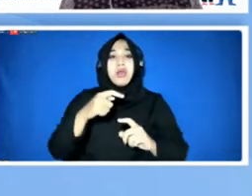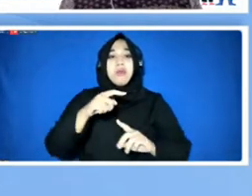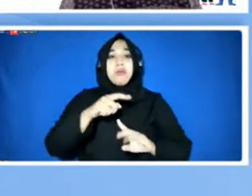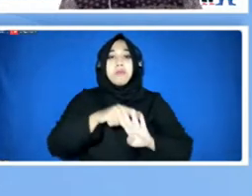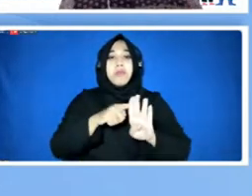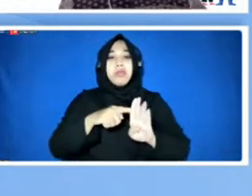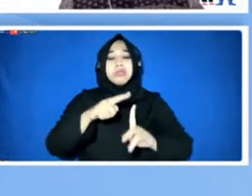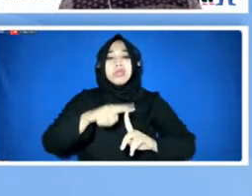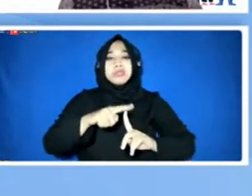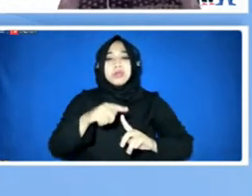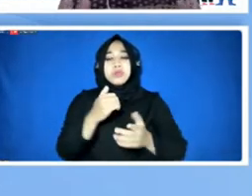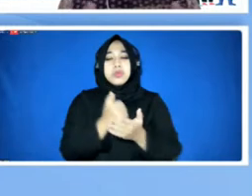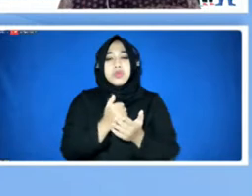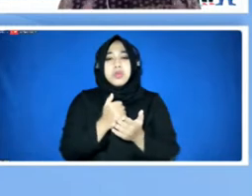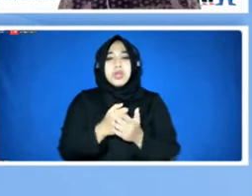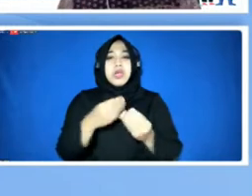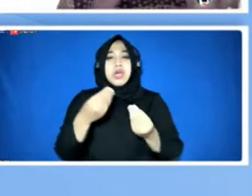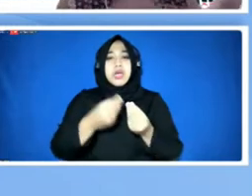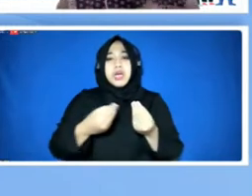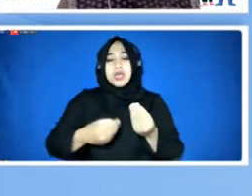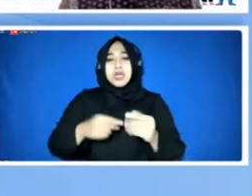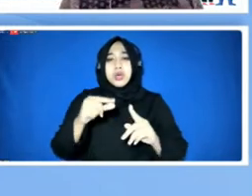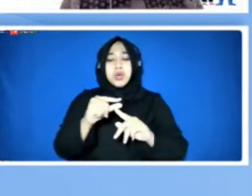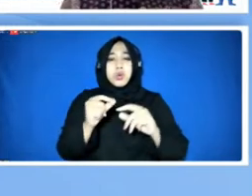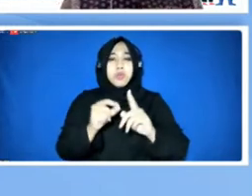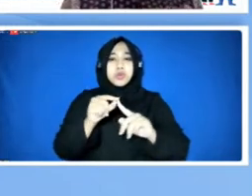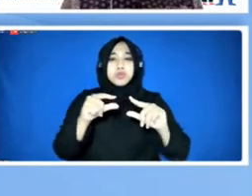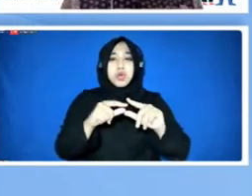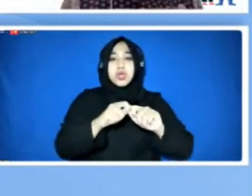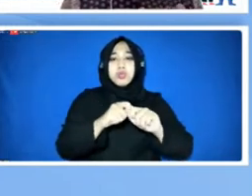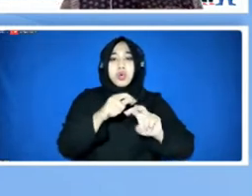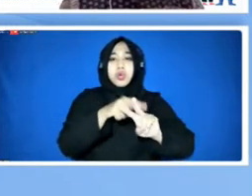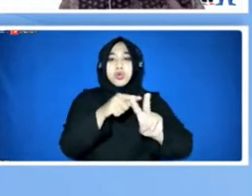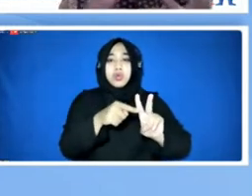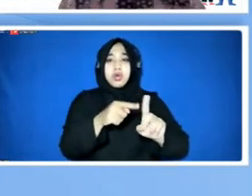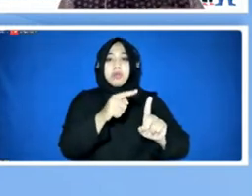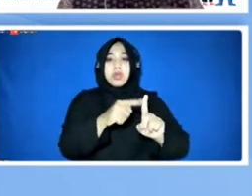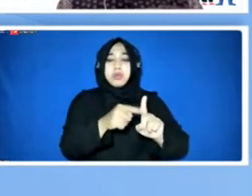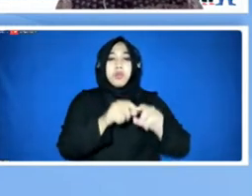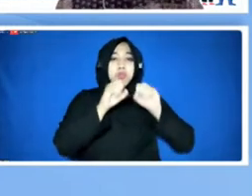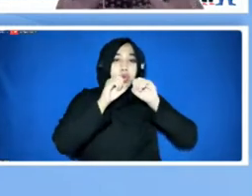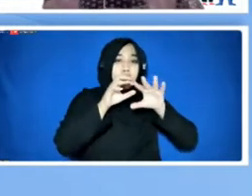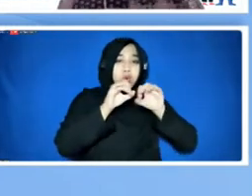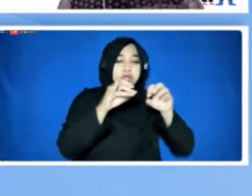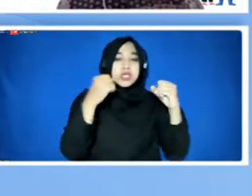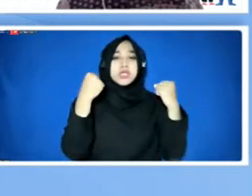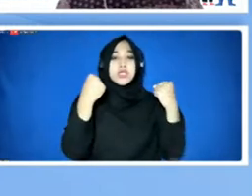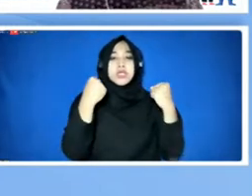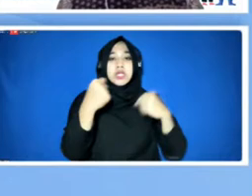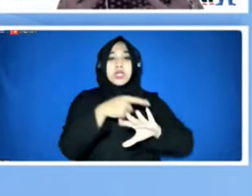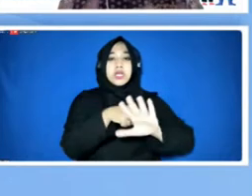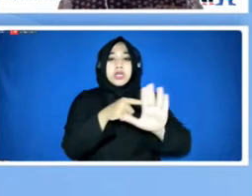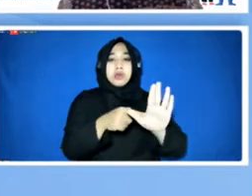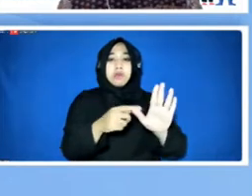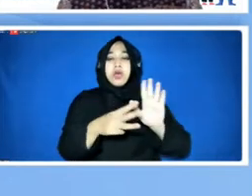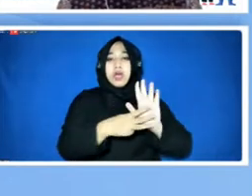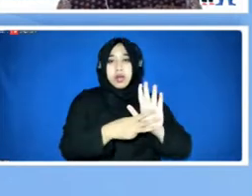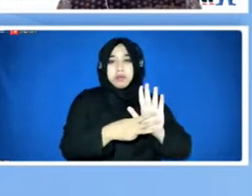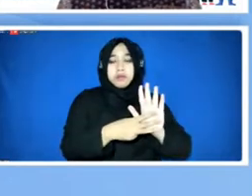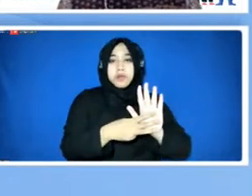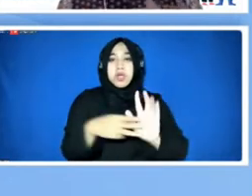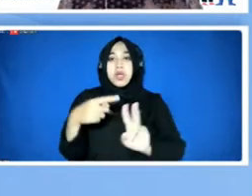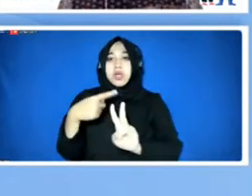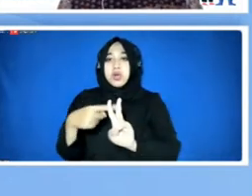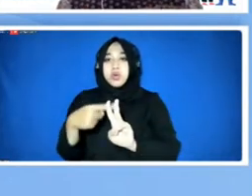menarik sebenarnya, kader itu di PUSPA diberikan pada dua hal. Pertama, memberikan kegiatan promosi kesehatan untuk 5M mungkin sekarang. Yang kedua,